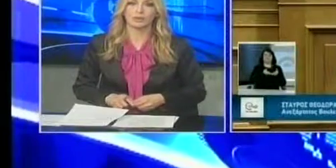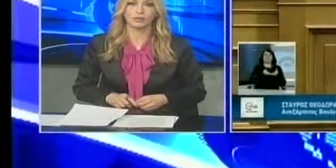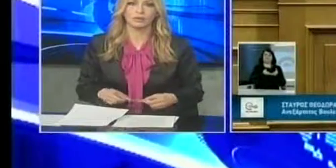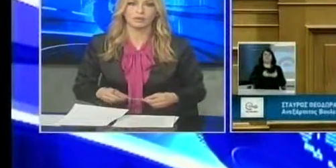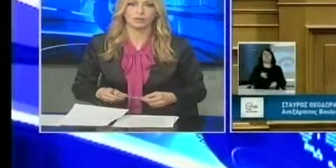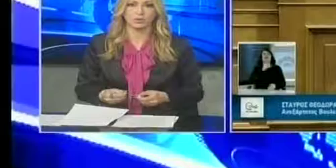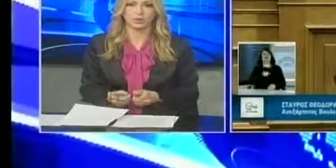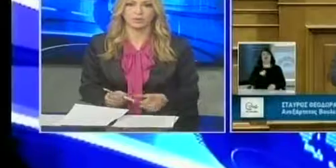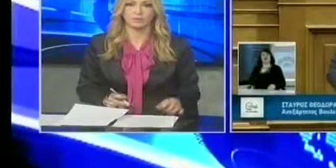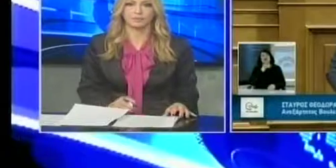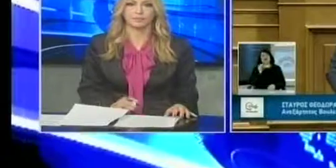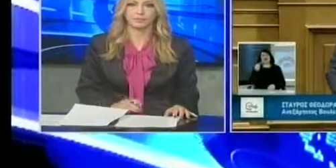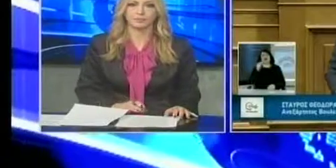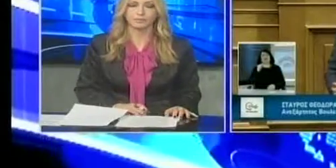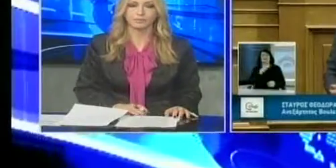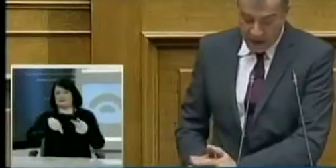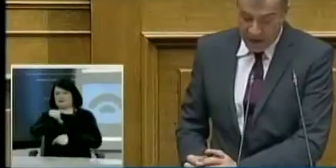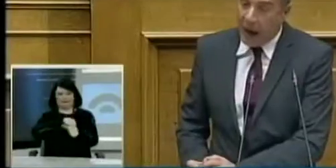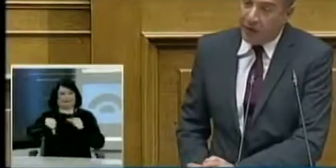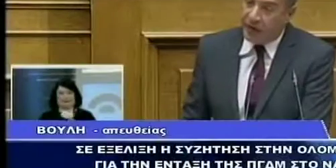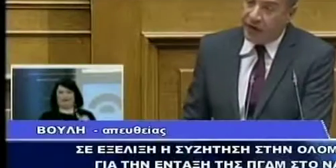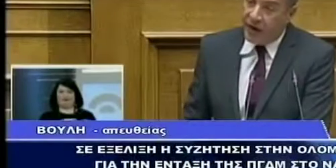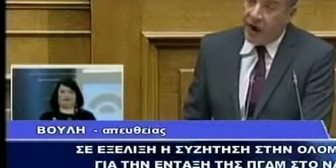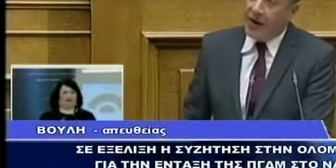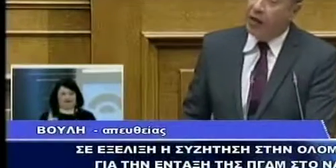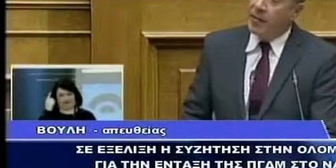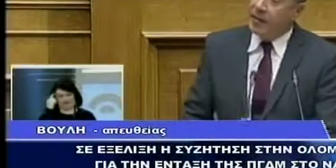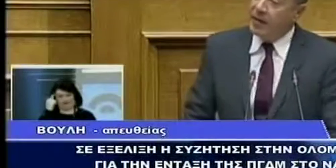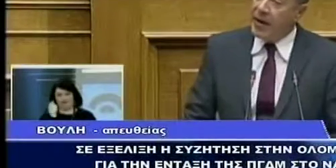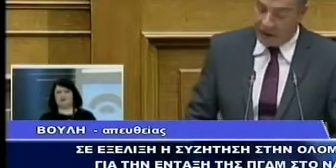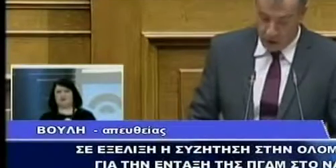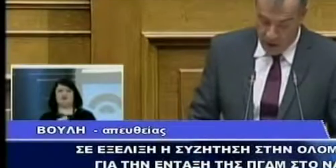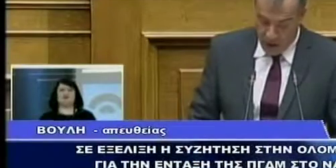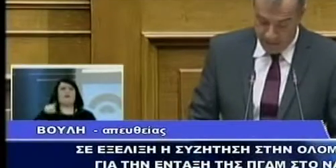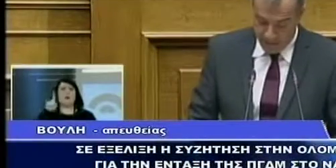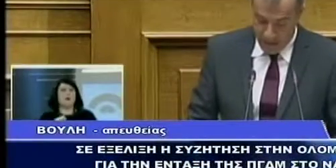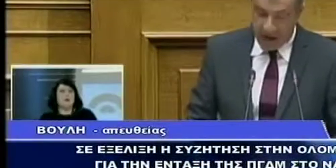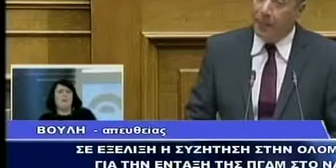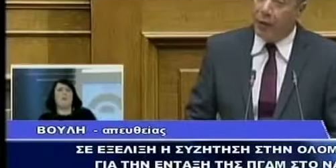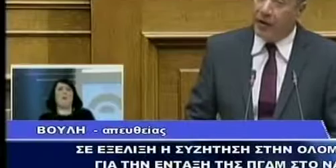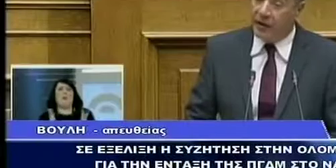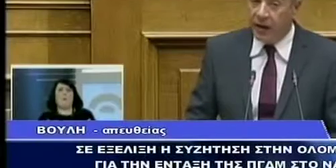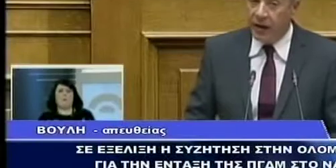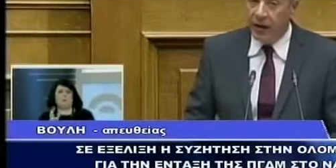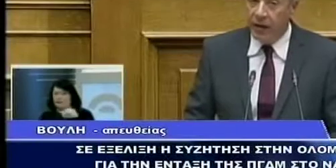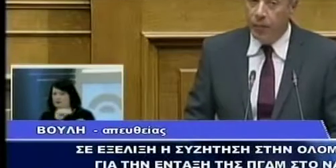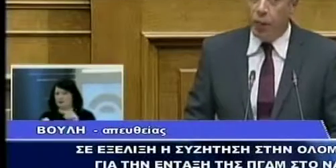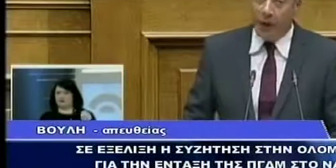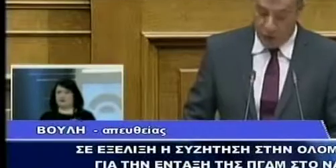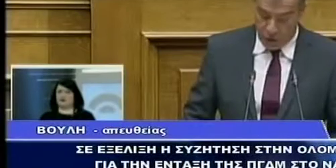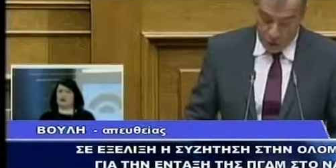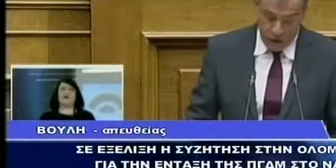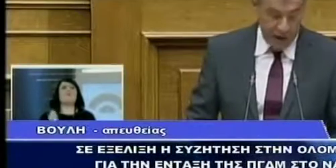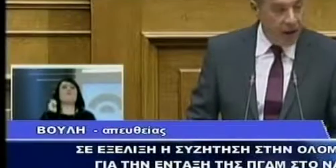Μάκη Θεοδόση, τον δημοσιογράφο. Οι βουλευτές που αλλάζουν κόμματα και άποψη ανάλογα με την ημέρα και την ώρα και πολιτικοί